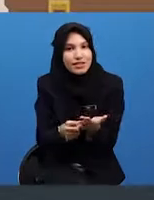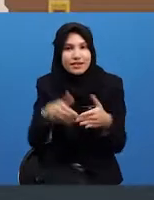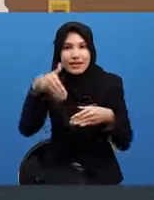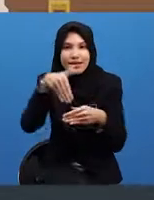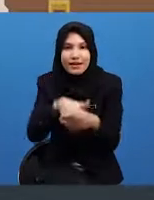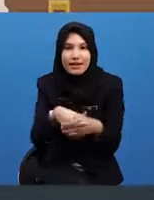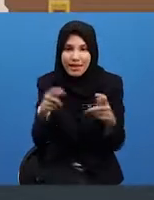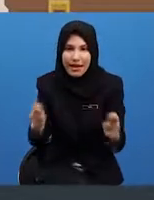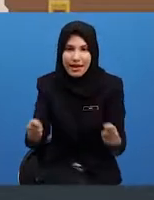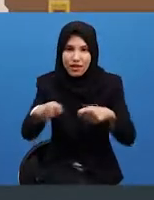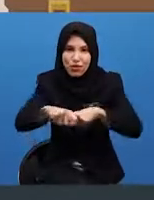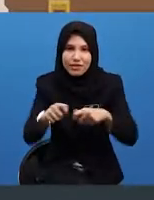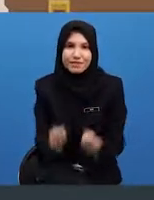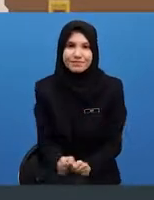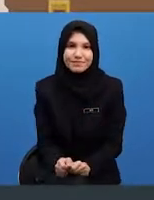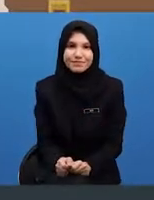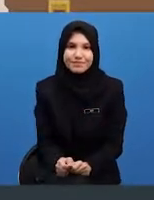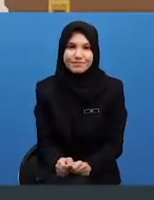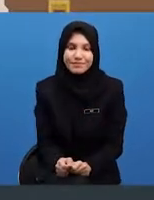dalam akuarium.